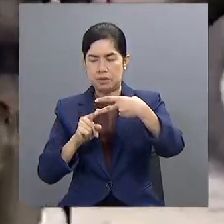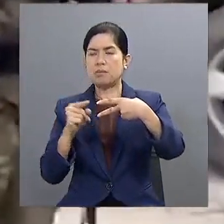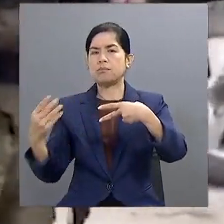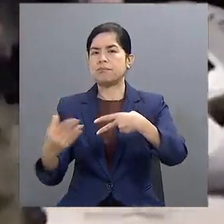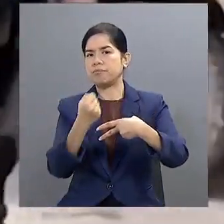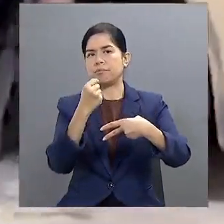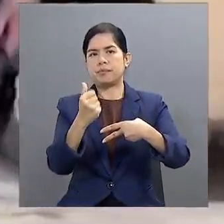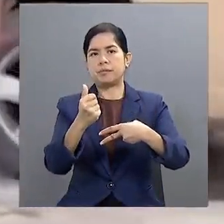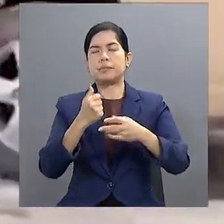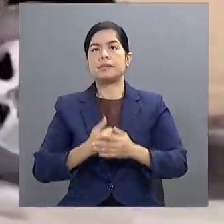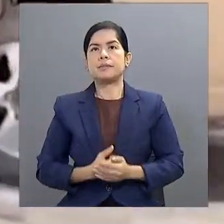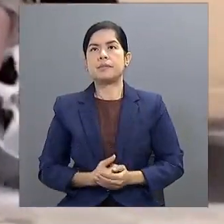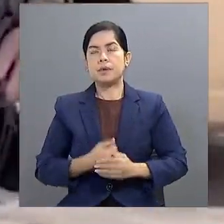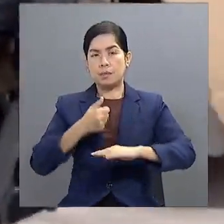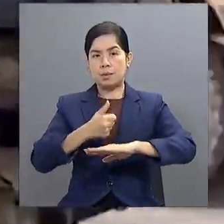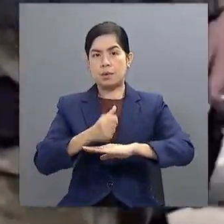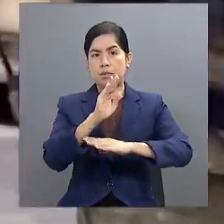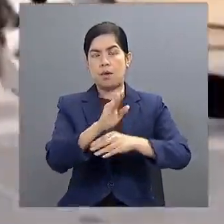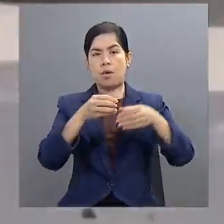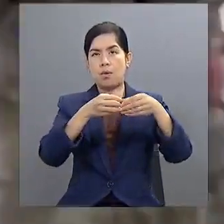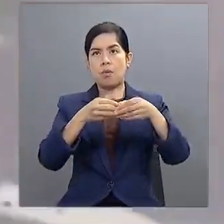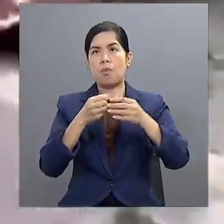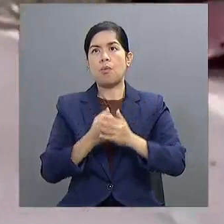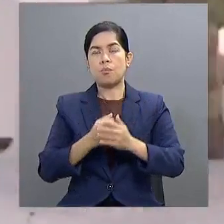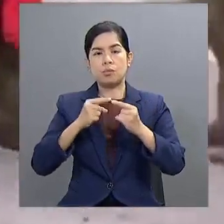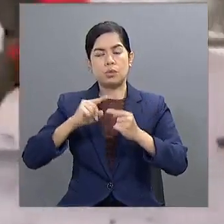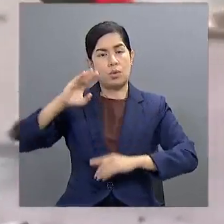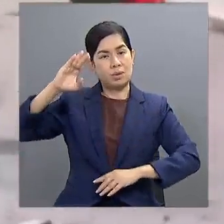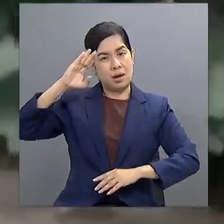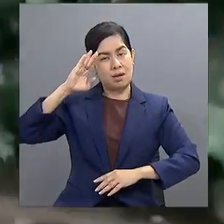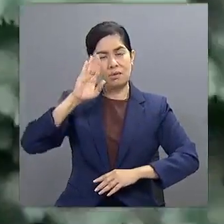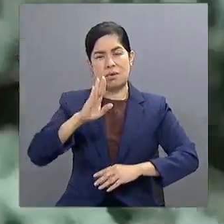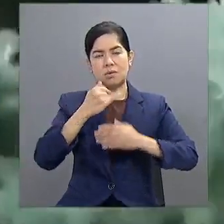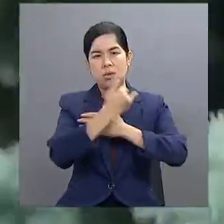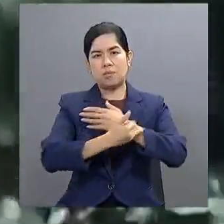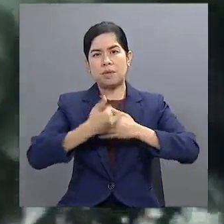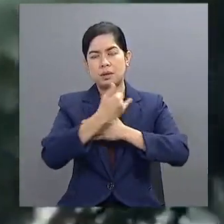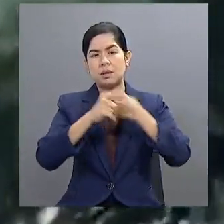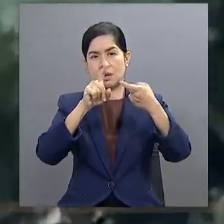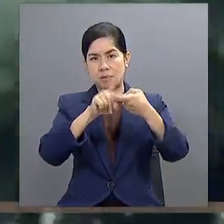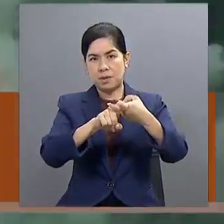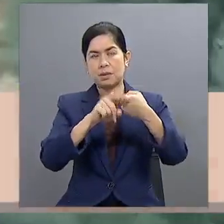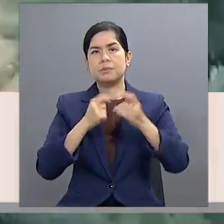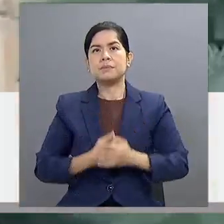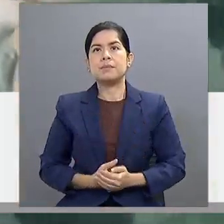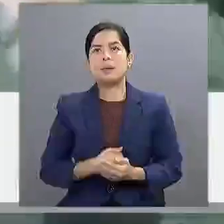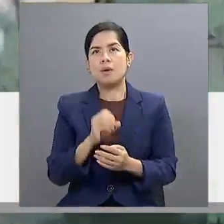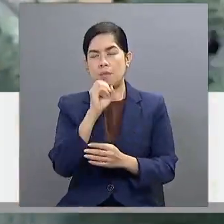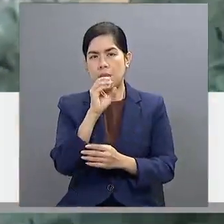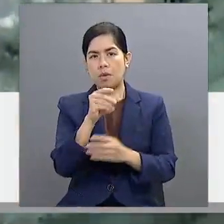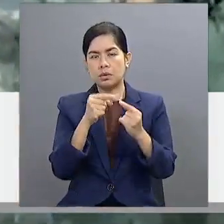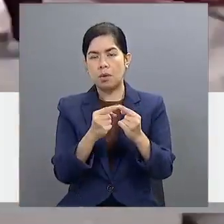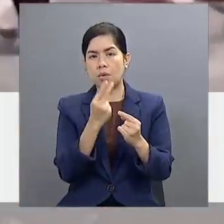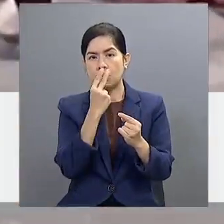ผู้นำกลุ่มนักรบเชเชนเผยแพร่คลิปวิดีโอในแอปพลิเคชันเทเลกราฟค่ะระบุว่าเป็นภาพนักรบเชเชน